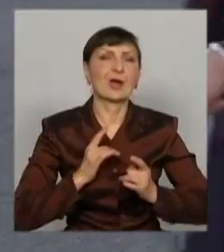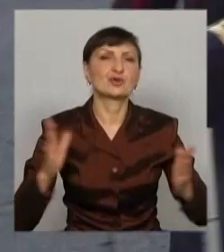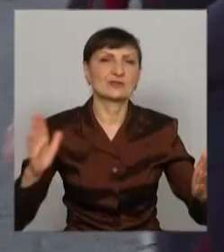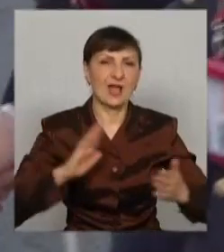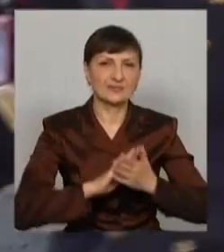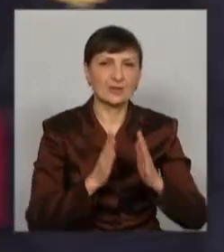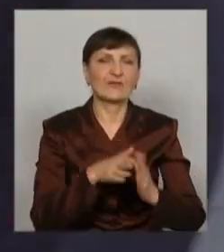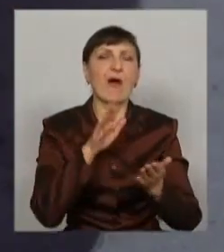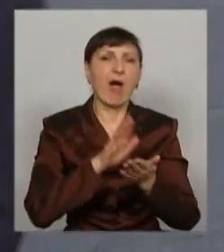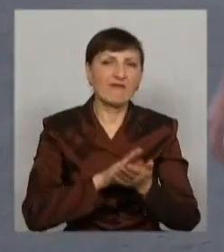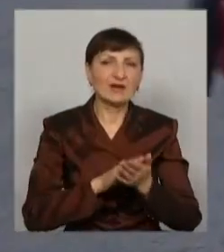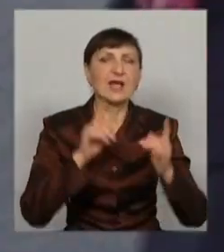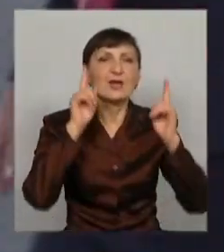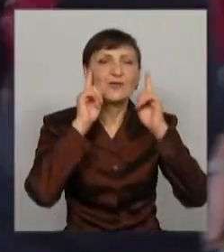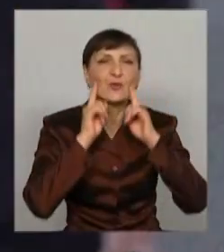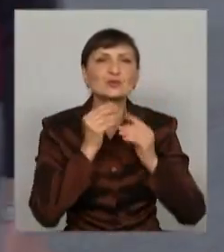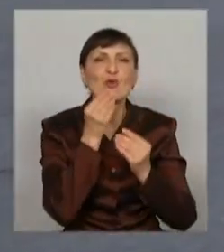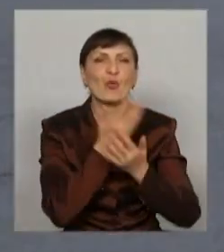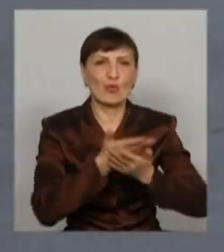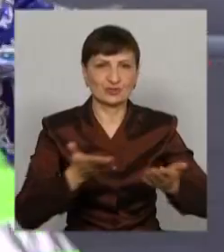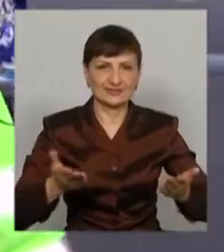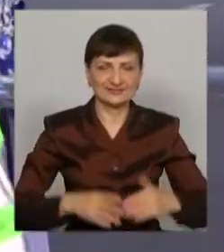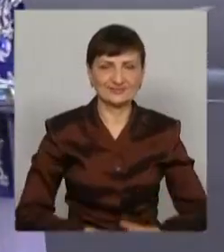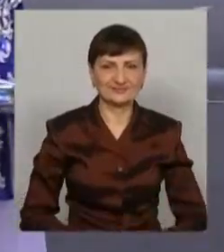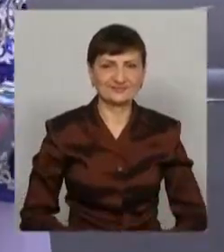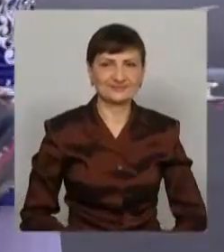обстановке с овациями и вкусными угощениями.